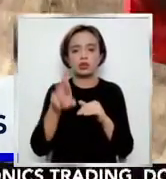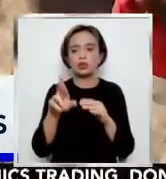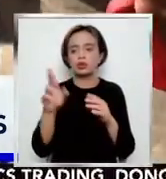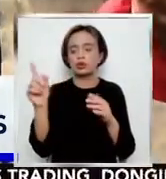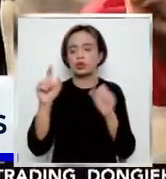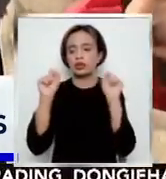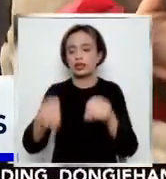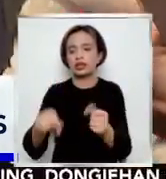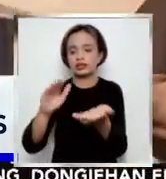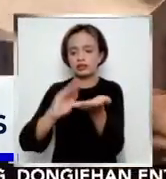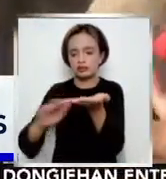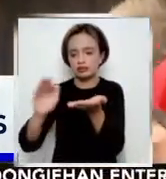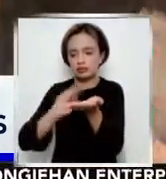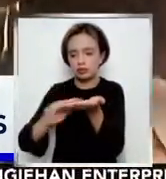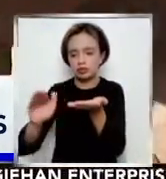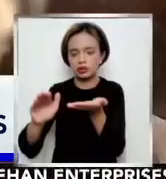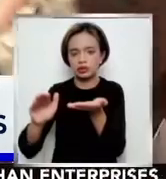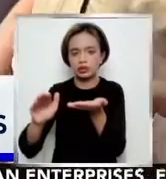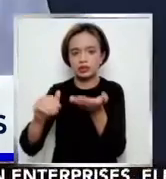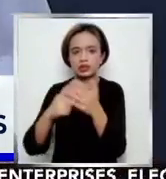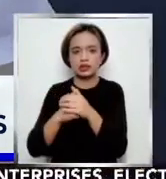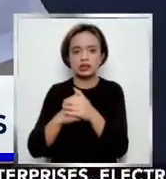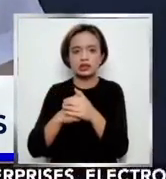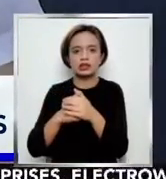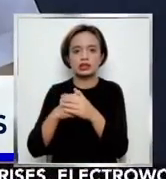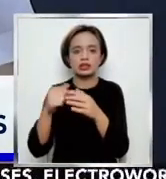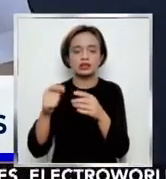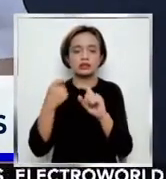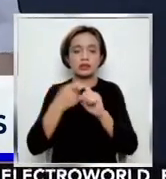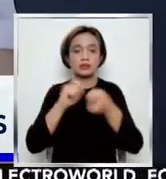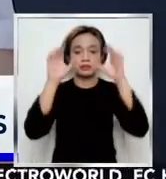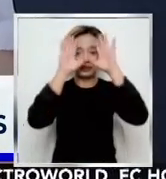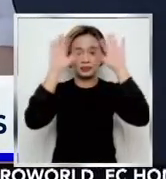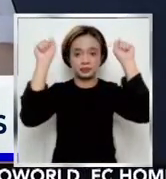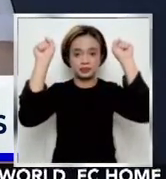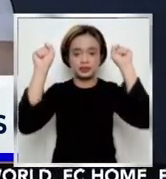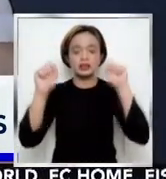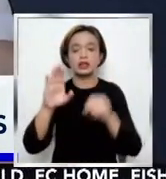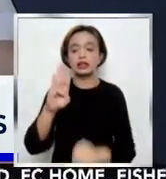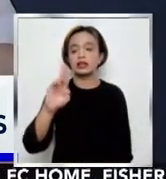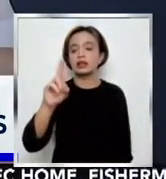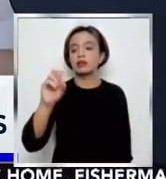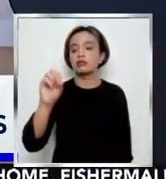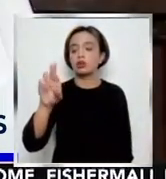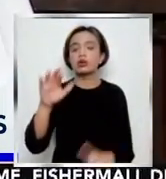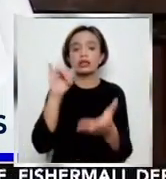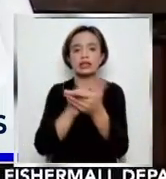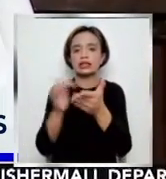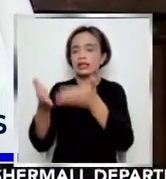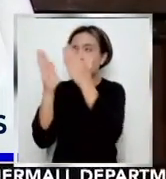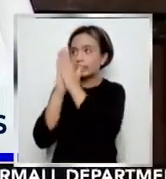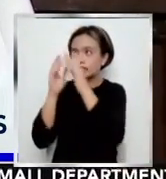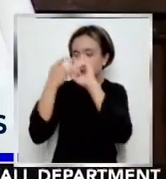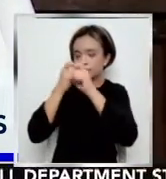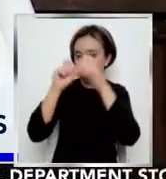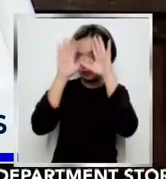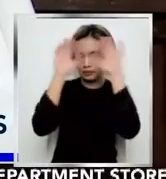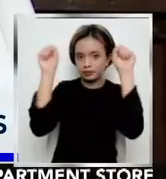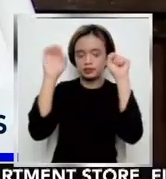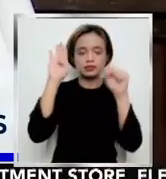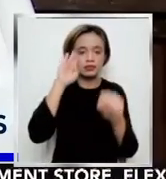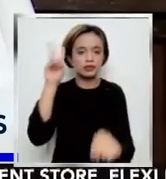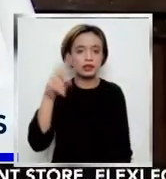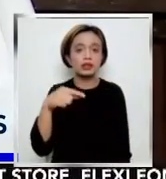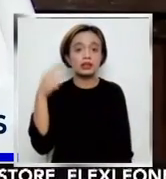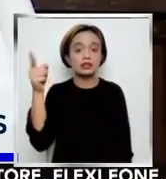na ibinibigay ng konstitusyon sa isang pangulo. Hiniling na raw ito ng Bucor kay Pangulong Bongbong Marcos. Based on his